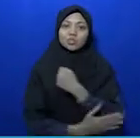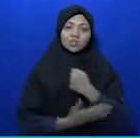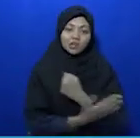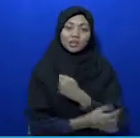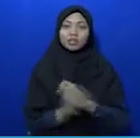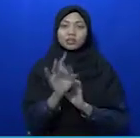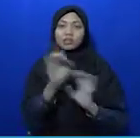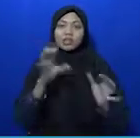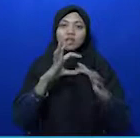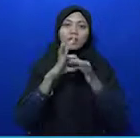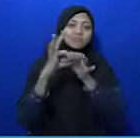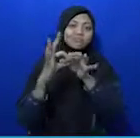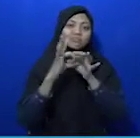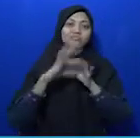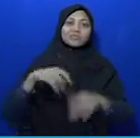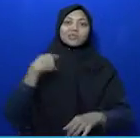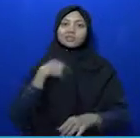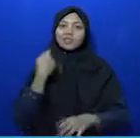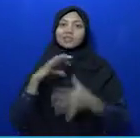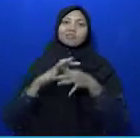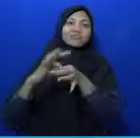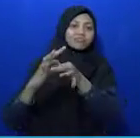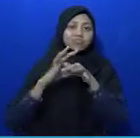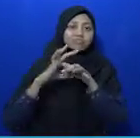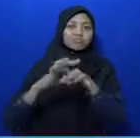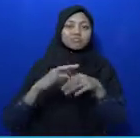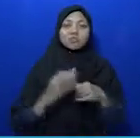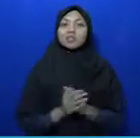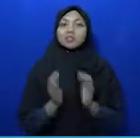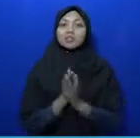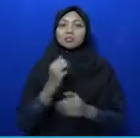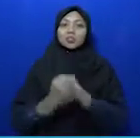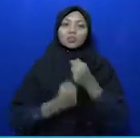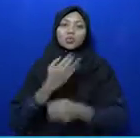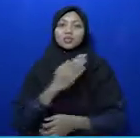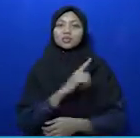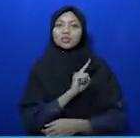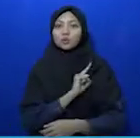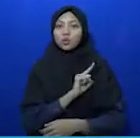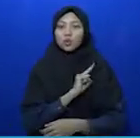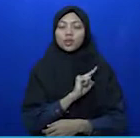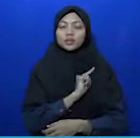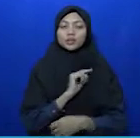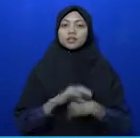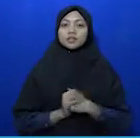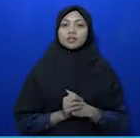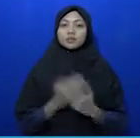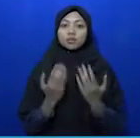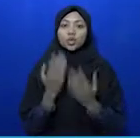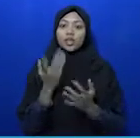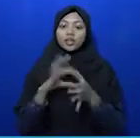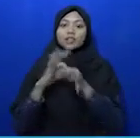menterinya, dirjennya, saling antar menteri, kemudian BUMN-nya, kemudian dengan korporasi swastanya kalau memang diperlukan untuk mengambil alih